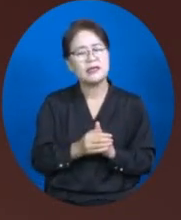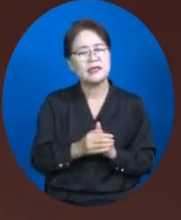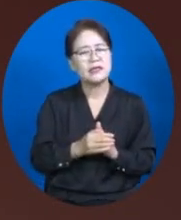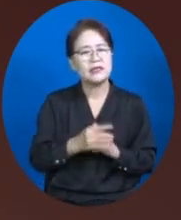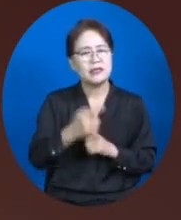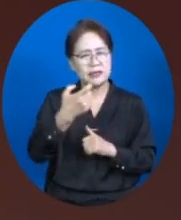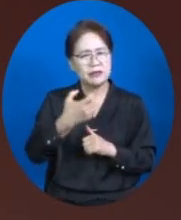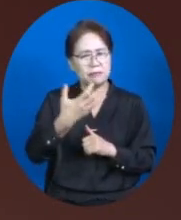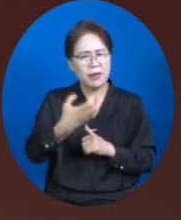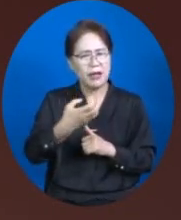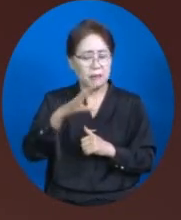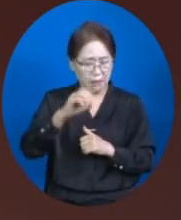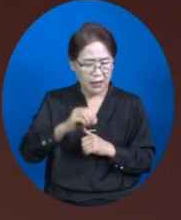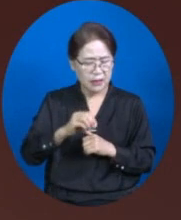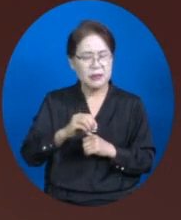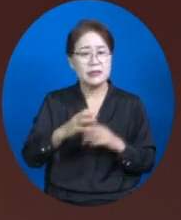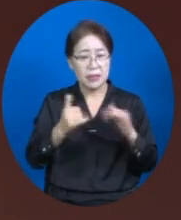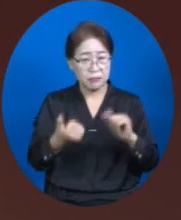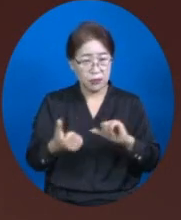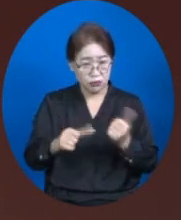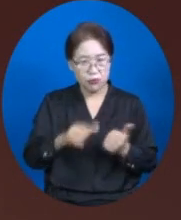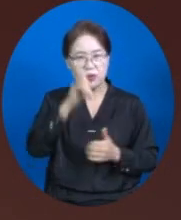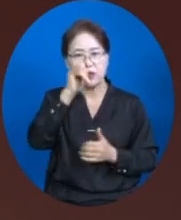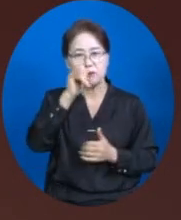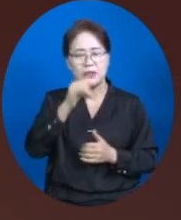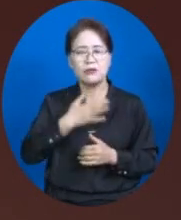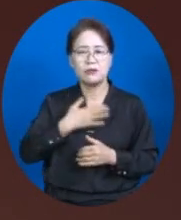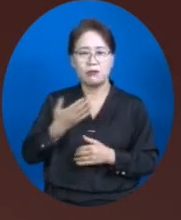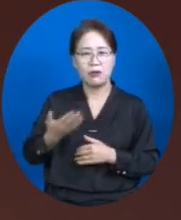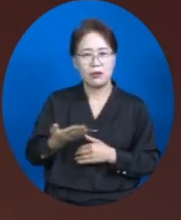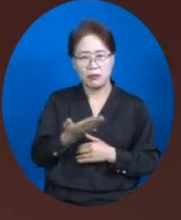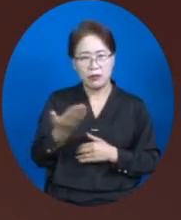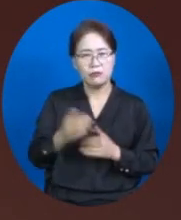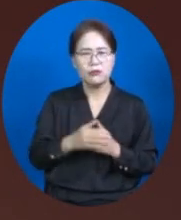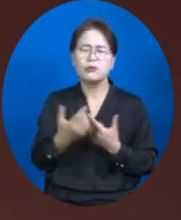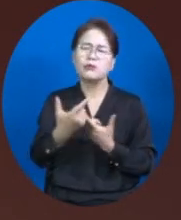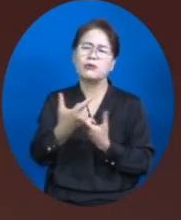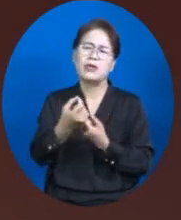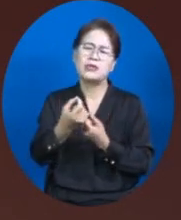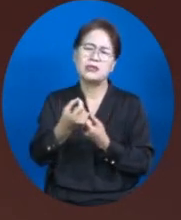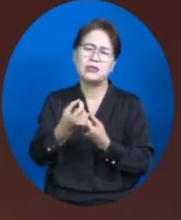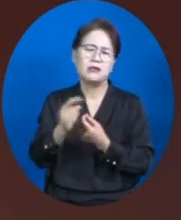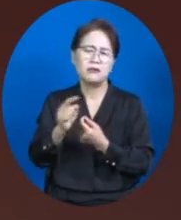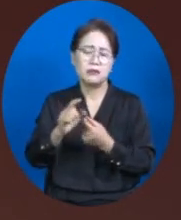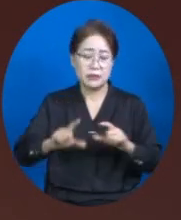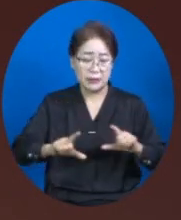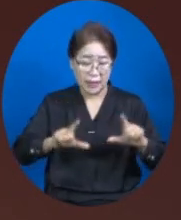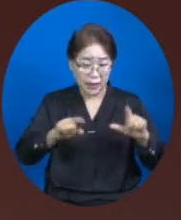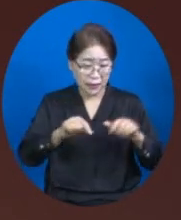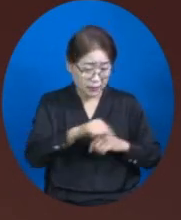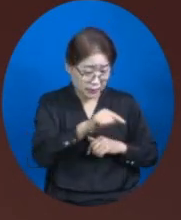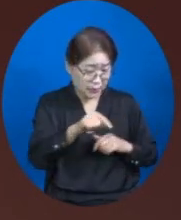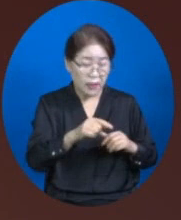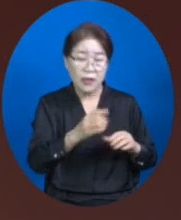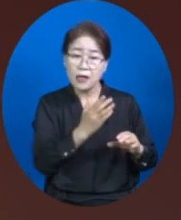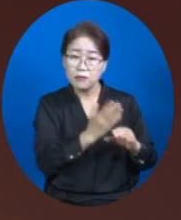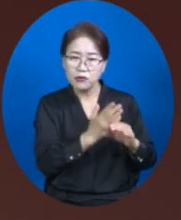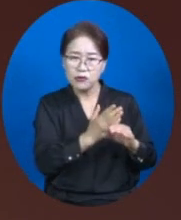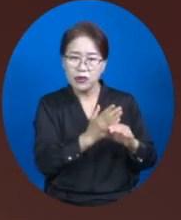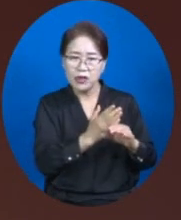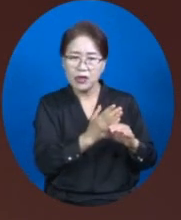합니다 그런데 저와 여러분도 어느 날 어느 순간에 그 18명의 사람들 속에